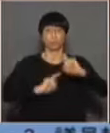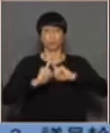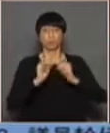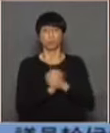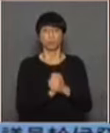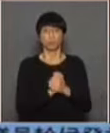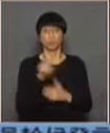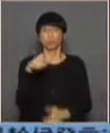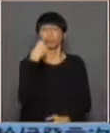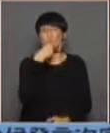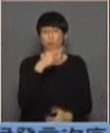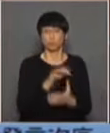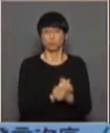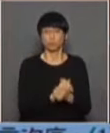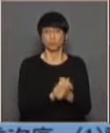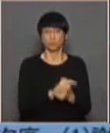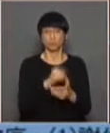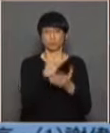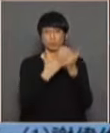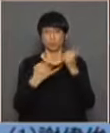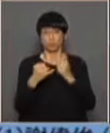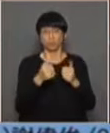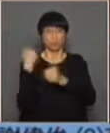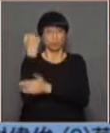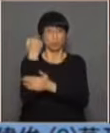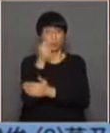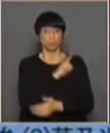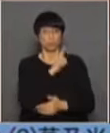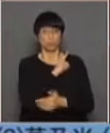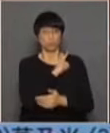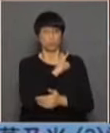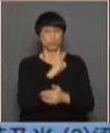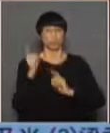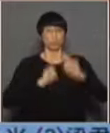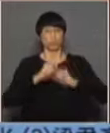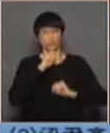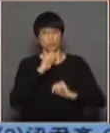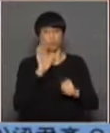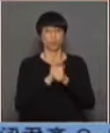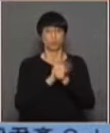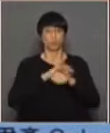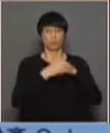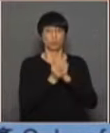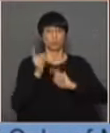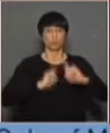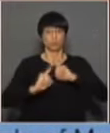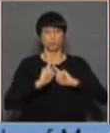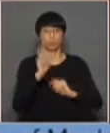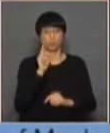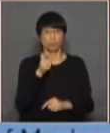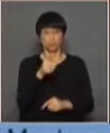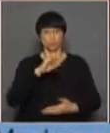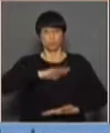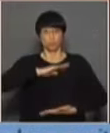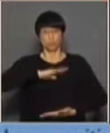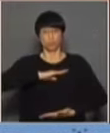你们说，争你们个人的自由便是为国家争自由，争你们自己的人格